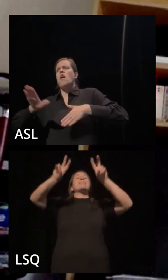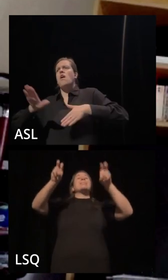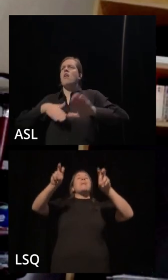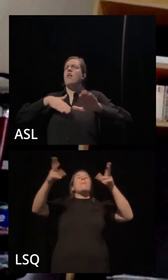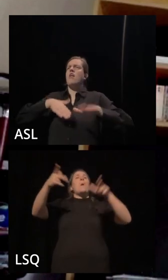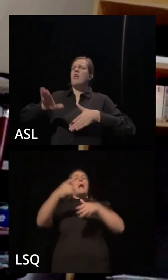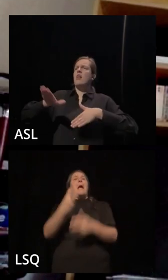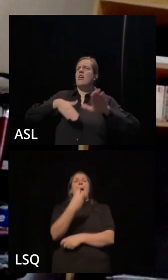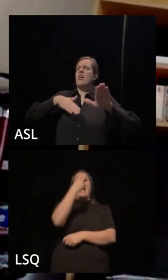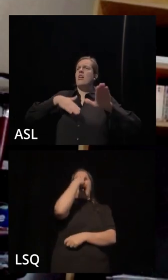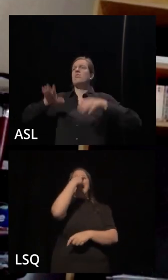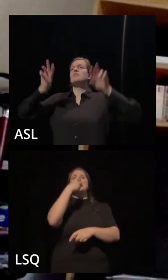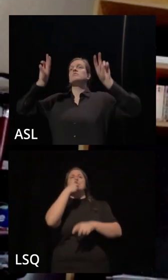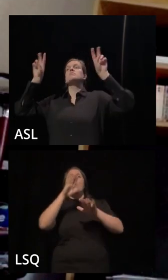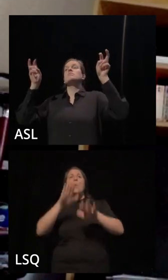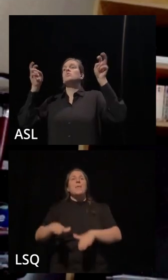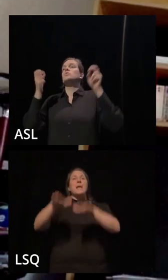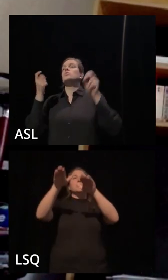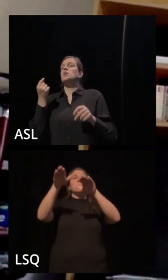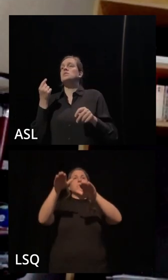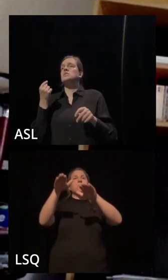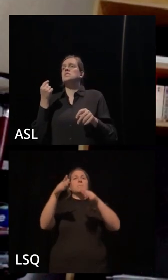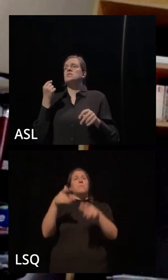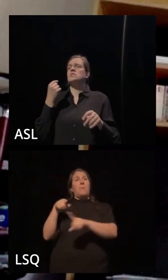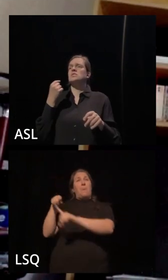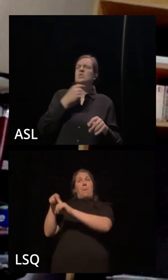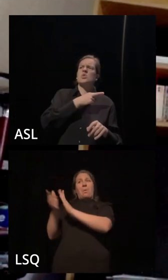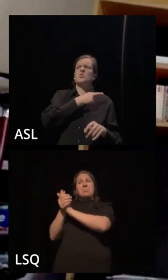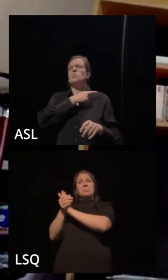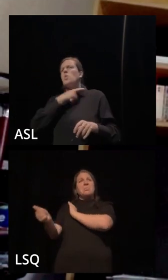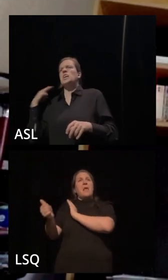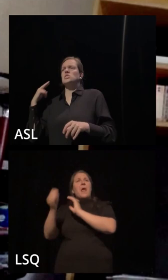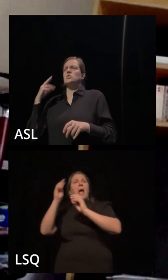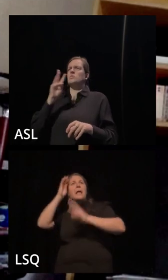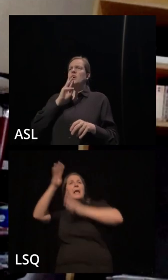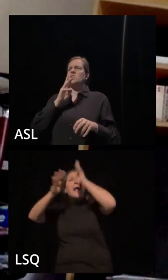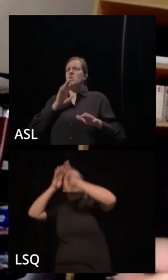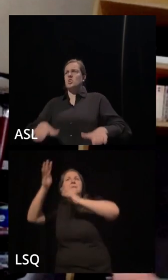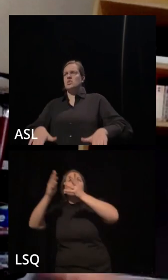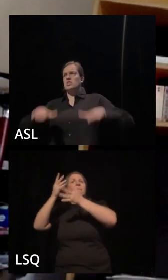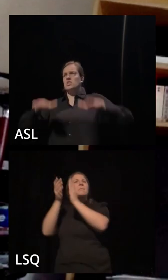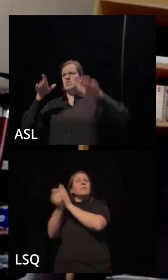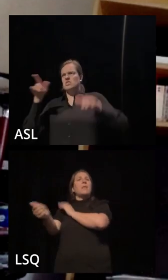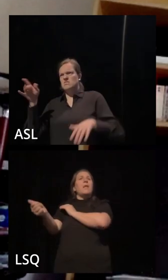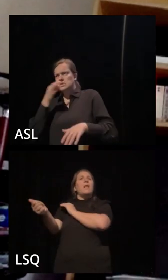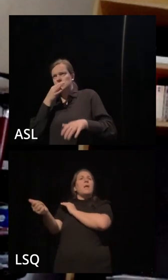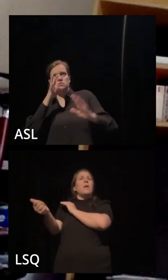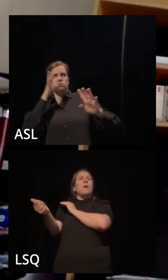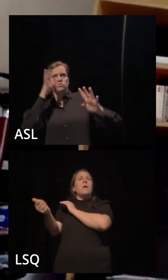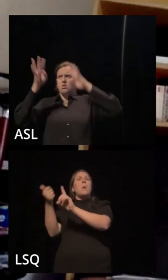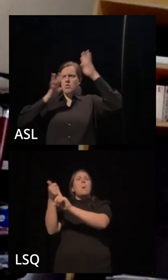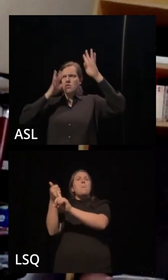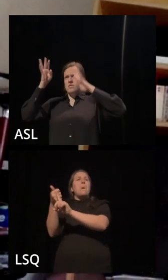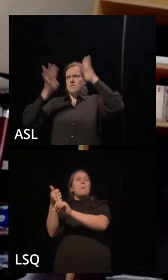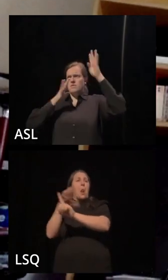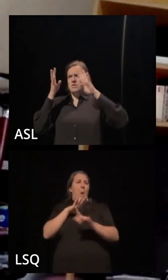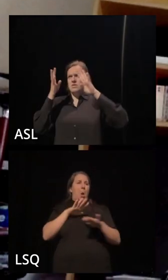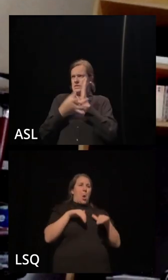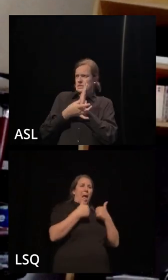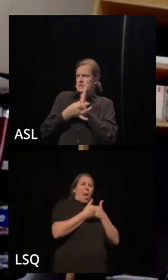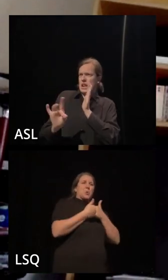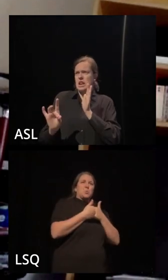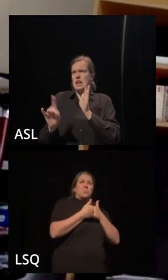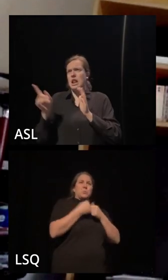la façon dont ces talents créatifs peuvent utiliser un enjeu, un